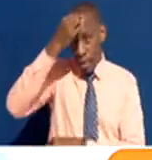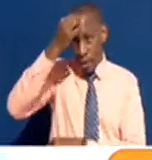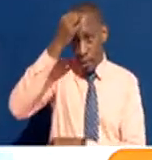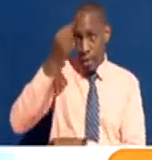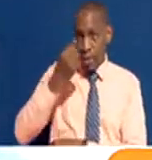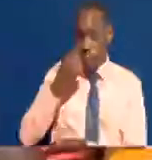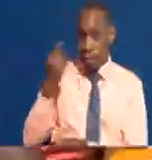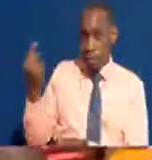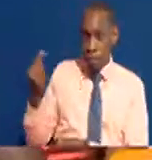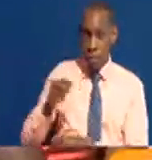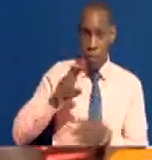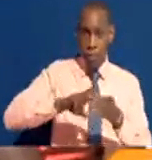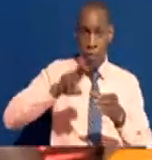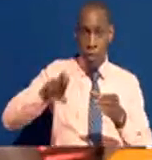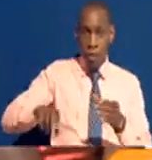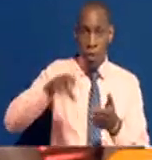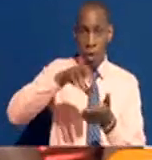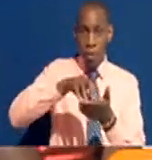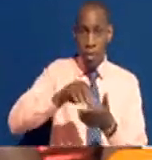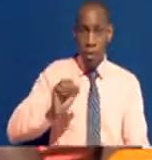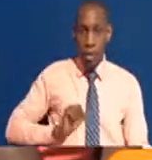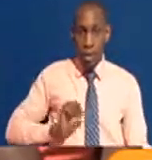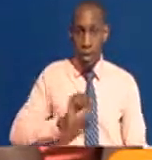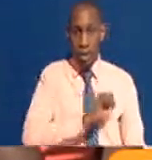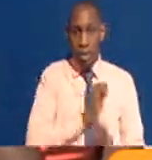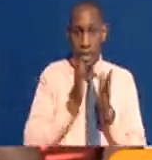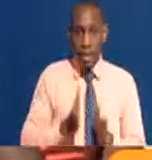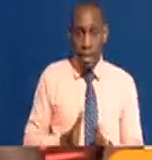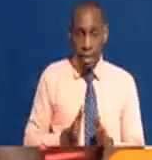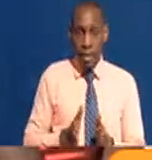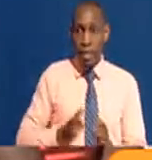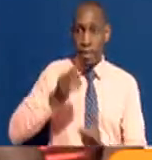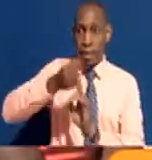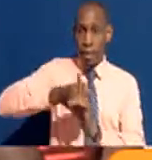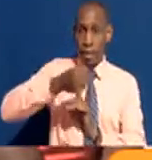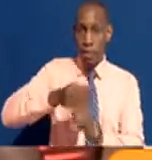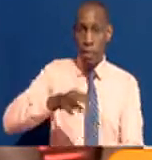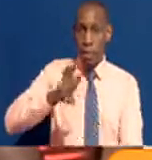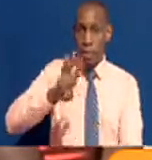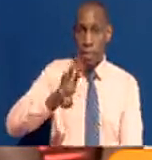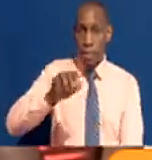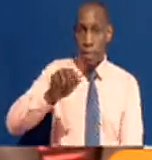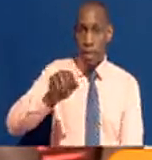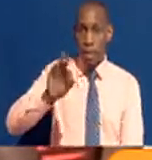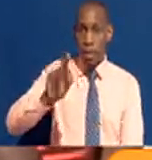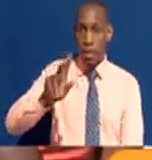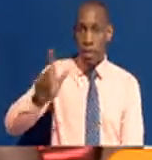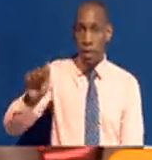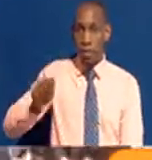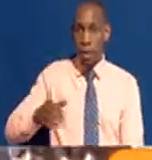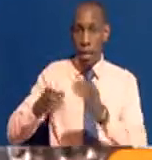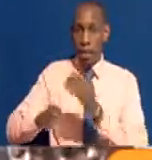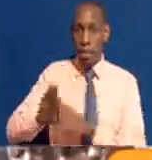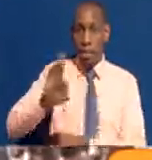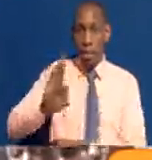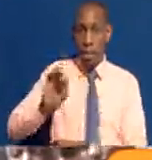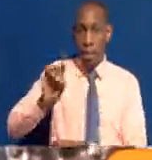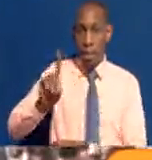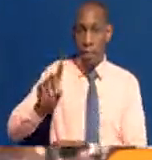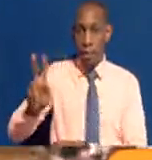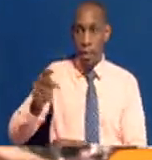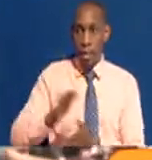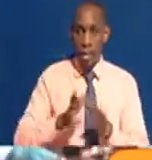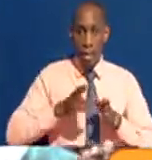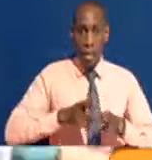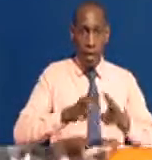Wetangula aliyejiuzulu katika kiti hicho cha useneta akimpigia debe wafula wakoli wa chama cha Ford Kenya. Hii barabara